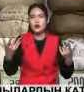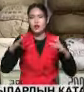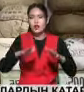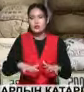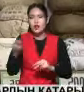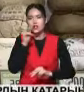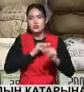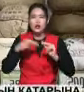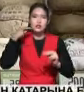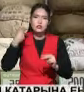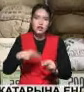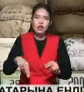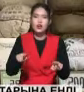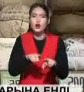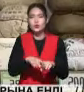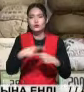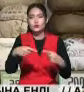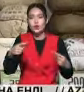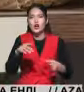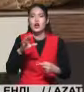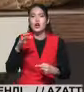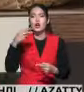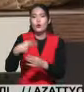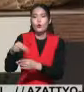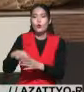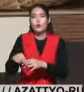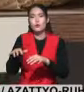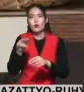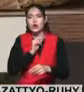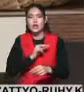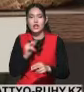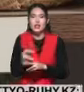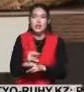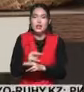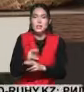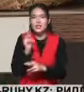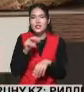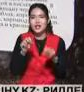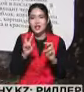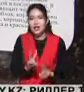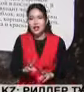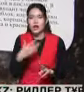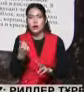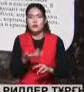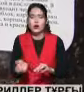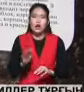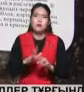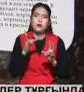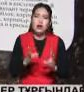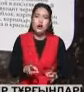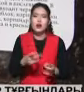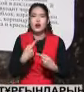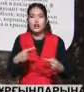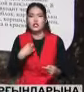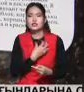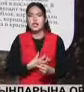ие. Қытай медицинасы да шайды уланған адам ағзасына емдеуге пайдаланған. Онымен ауыр тері жарақаттарын емдеп, дене